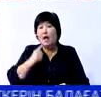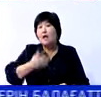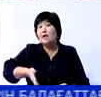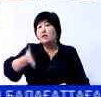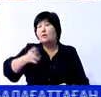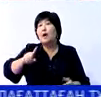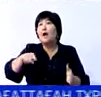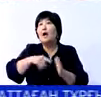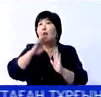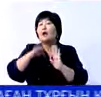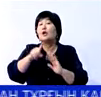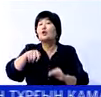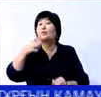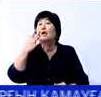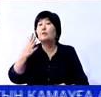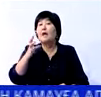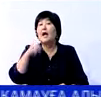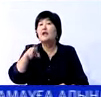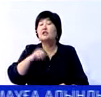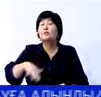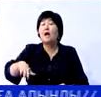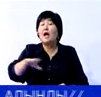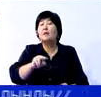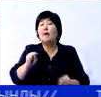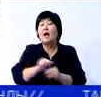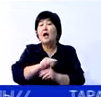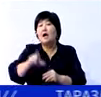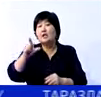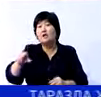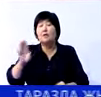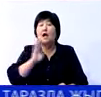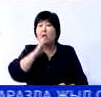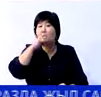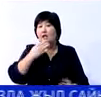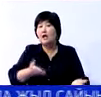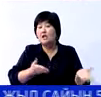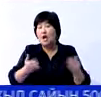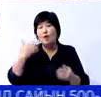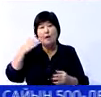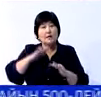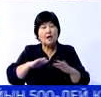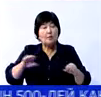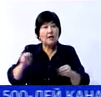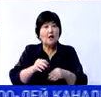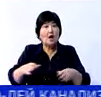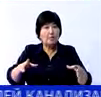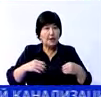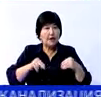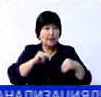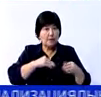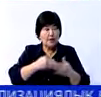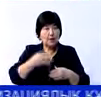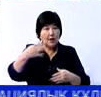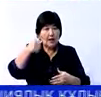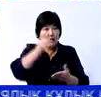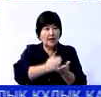Семинарға қалаға қарасты нөмірі 5-ші әдістемелік аймақтың тәрбиешілері мен ата-аналар қауымы шақыртылған. Мақсат бала тәрбиесінде бірігіп еңбек ету. 40